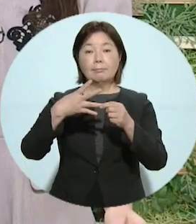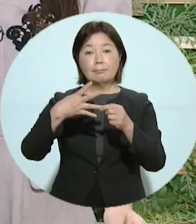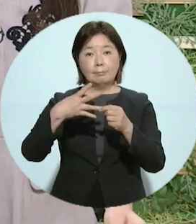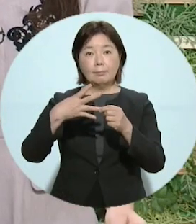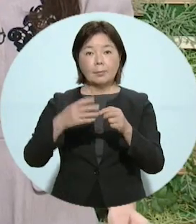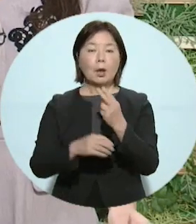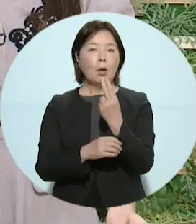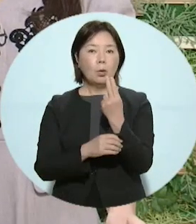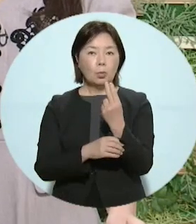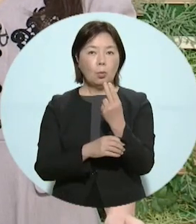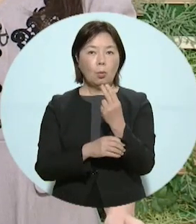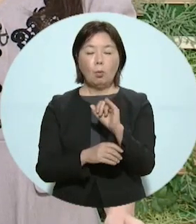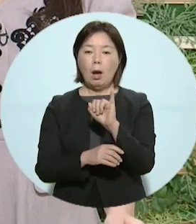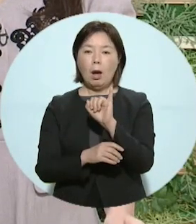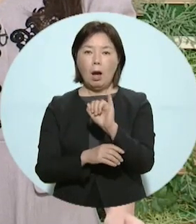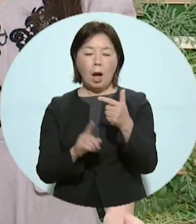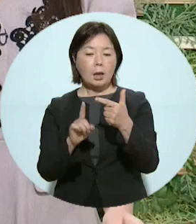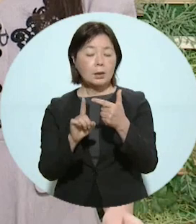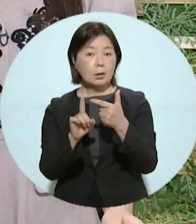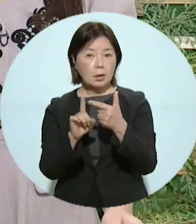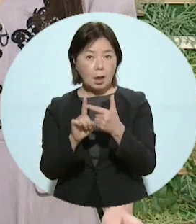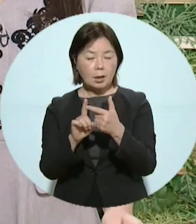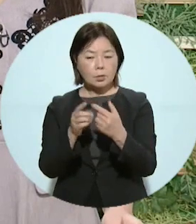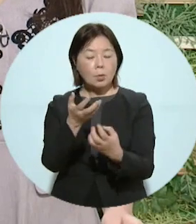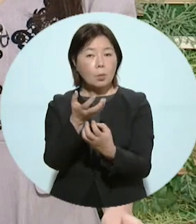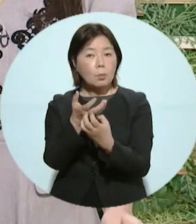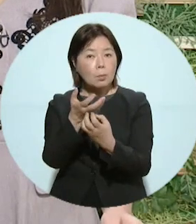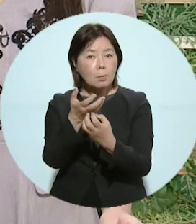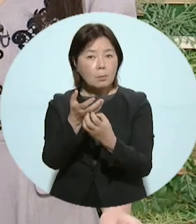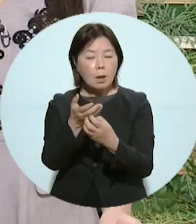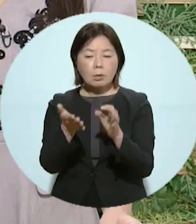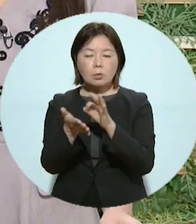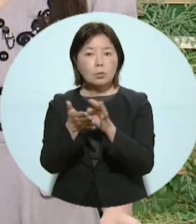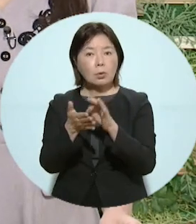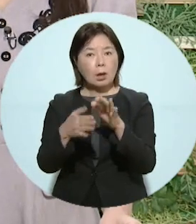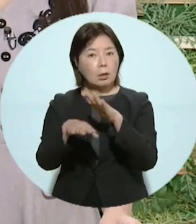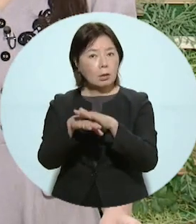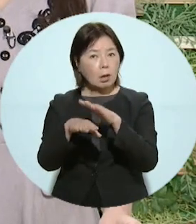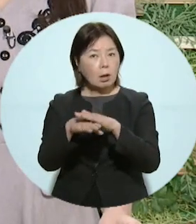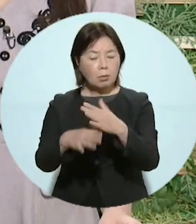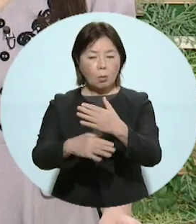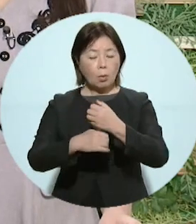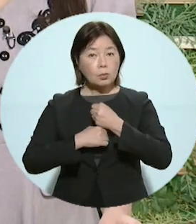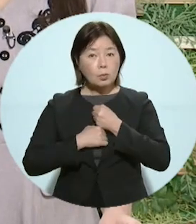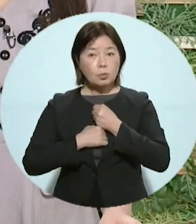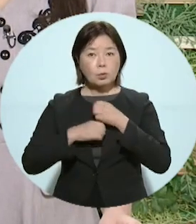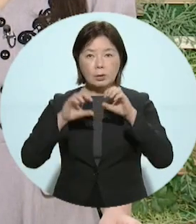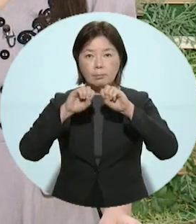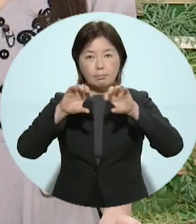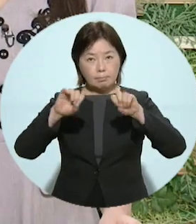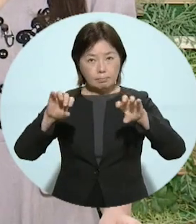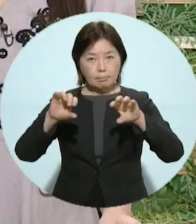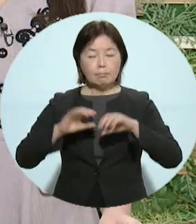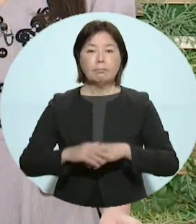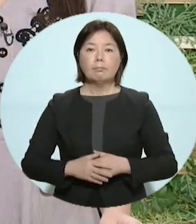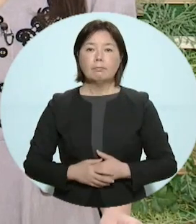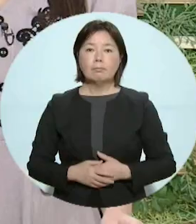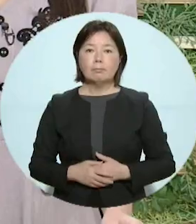都は IH クッキングヒーターの誤った使用による事故に注意を呼びかけています。